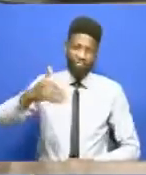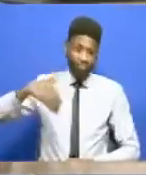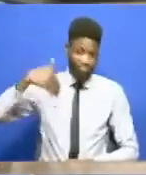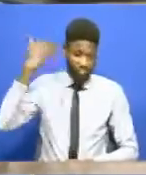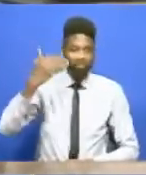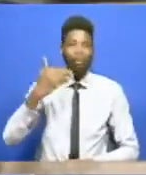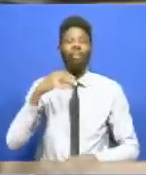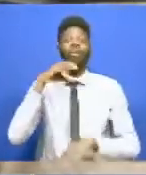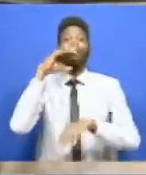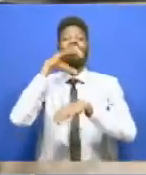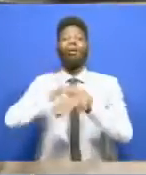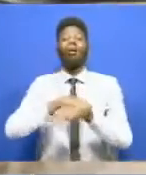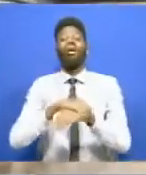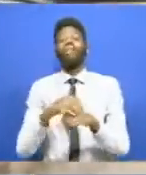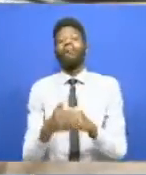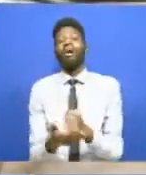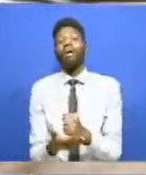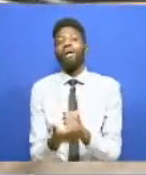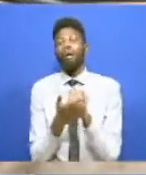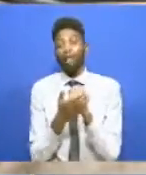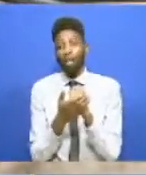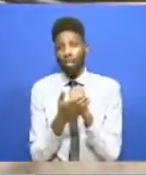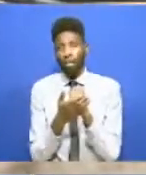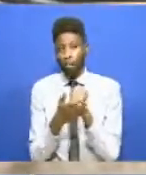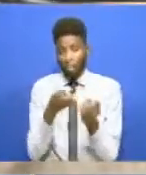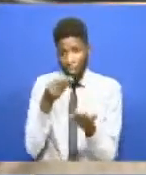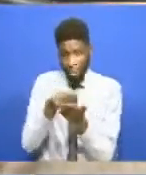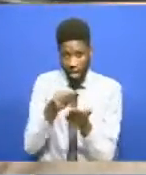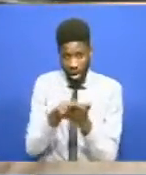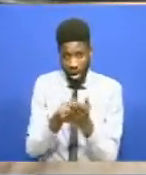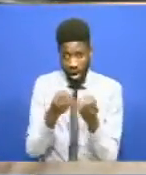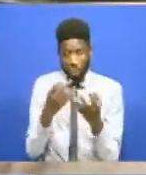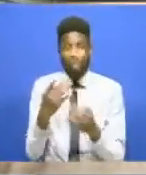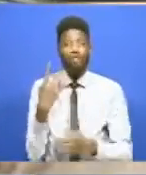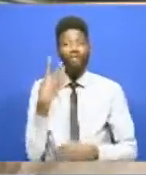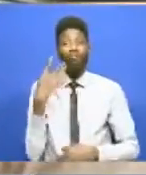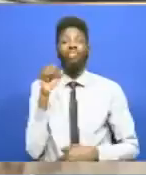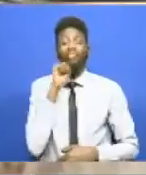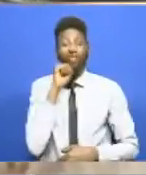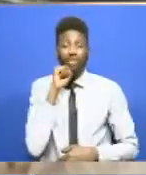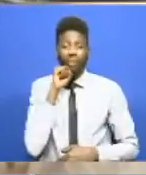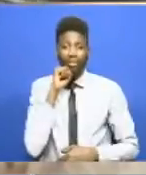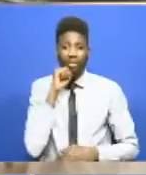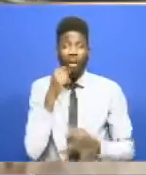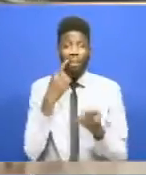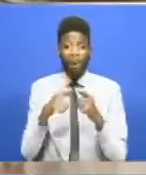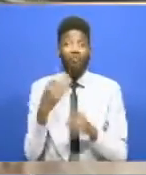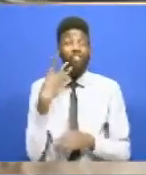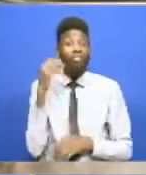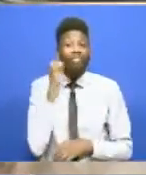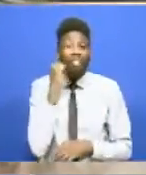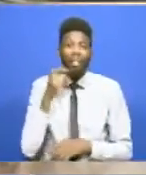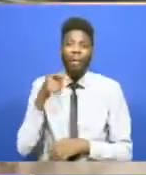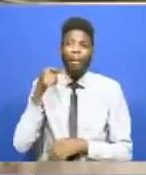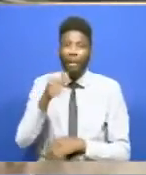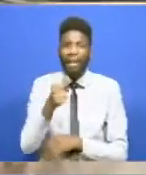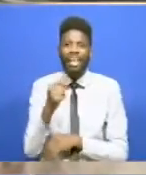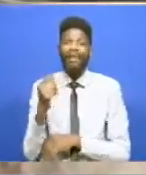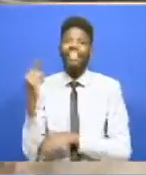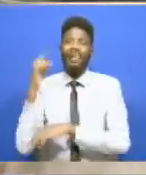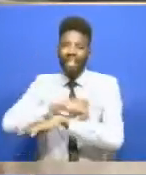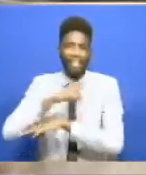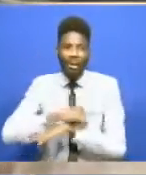wanapata msahara ya 450 shillings. Ngawa airipu daily. We do it